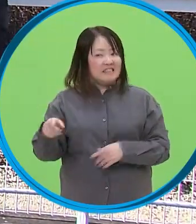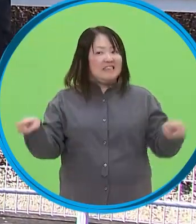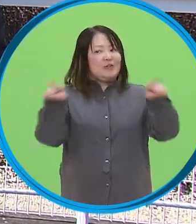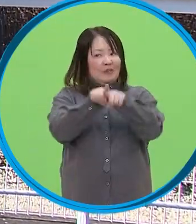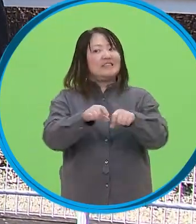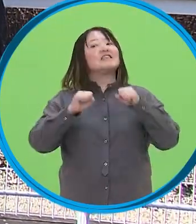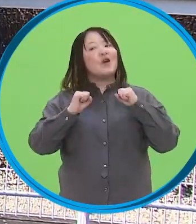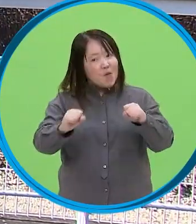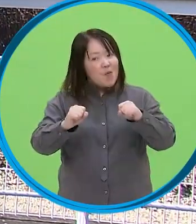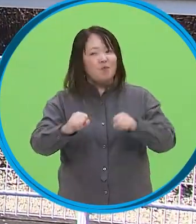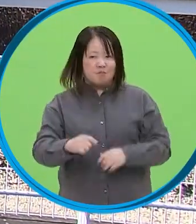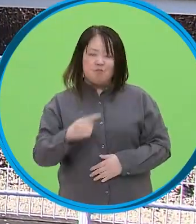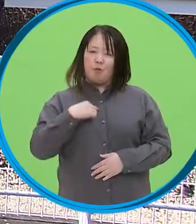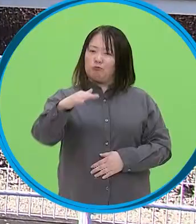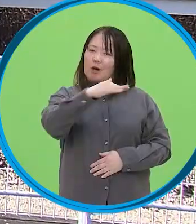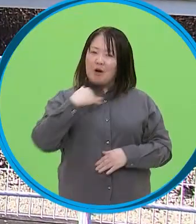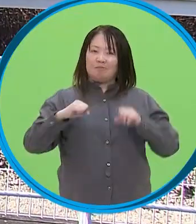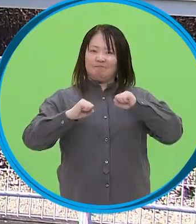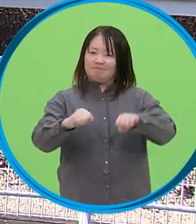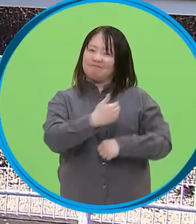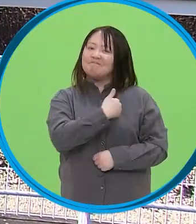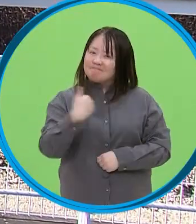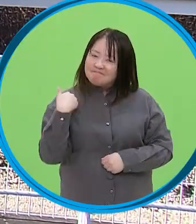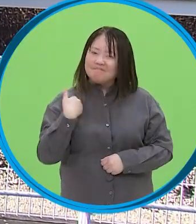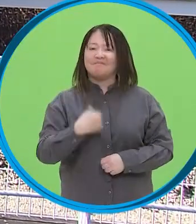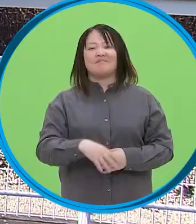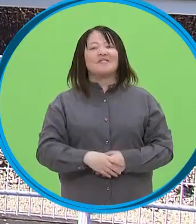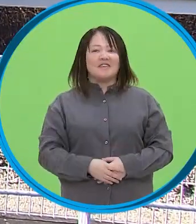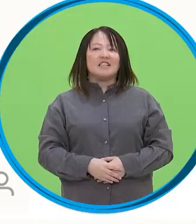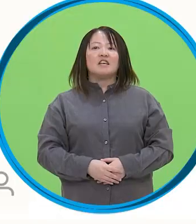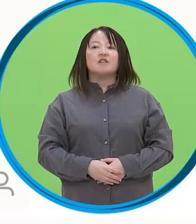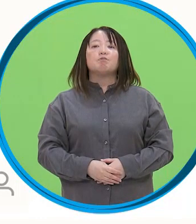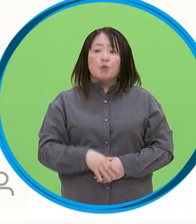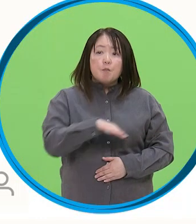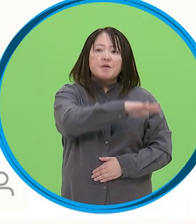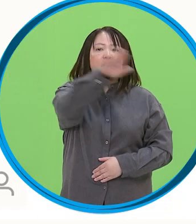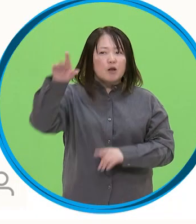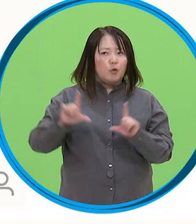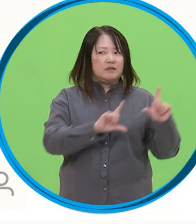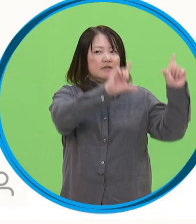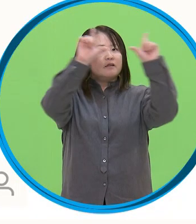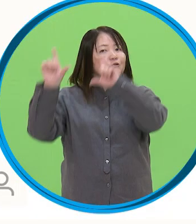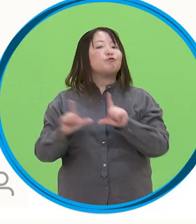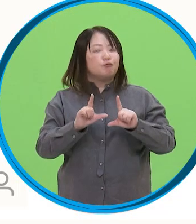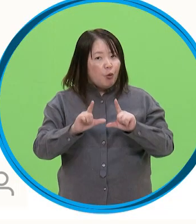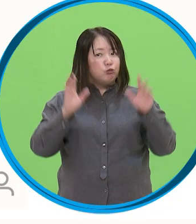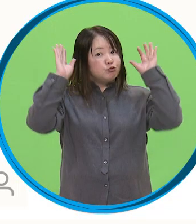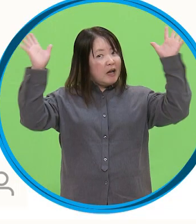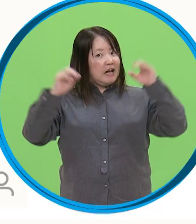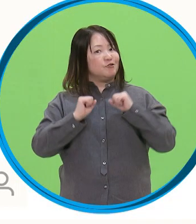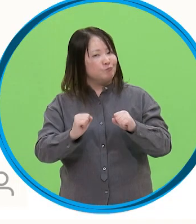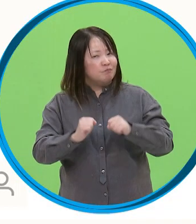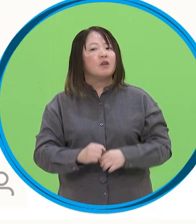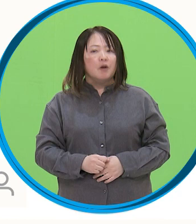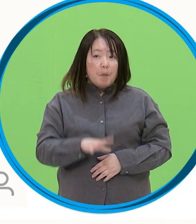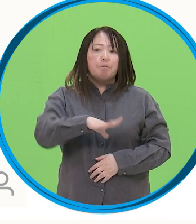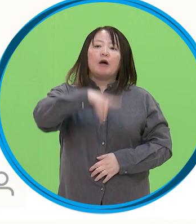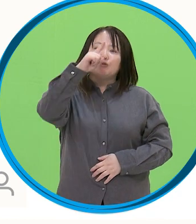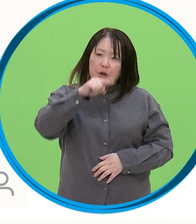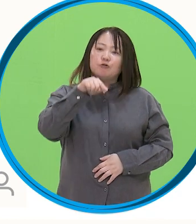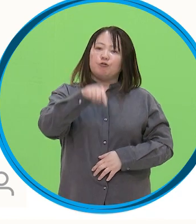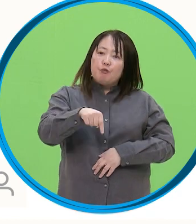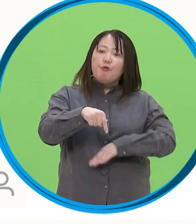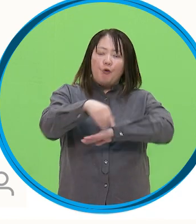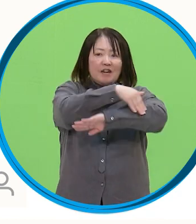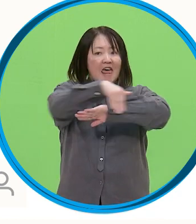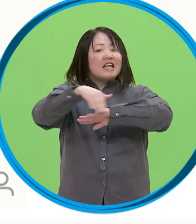、 Let's try, we can do it。 チームクレシでみんなの暮らしを豊かに。そ